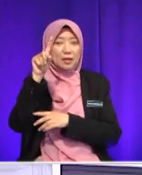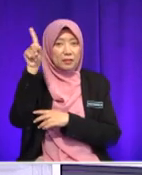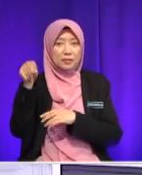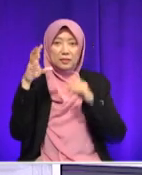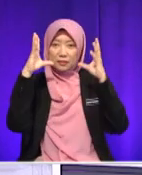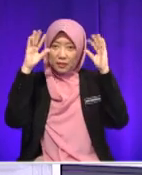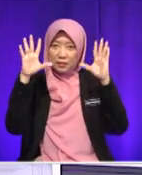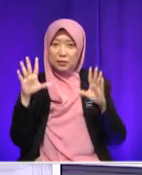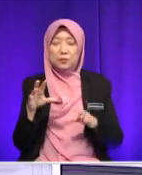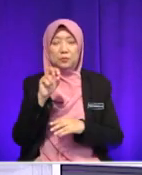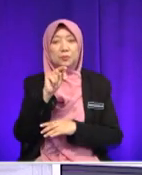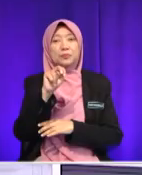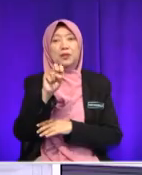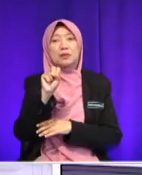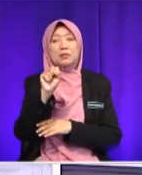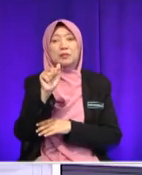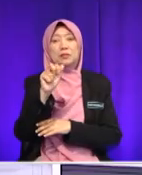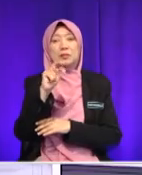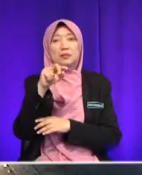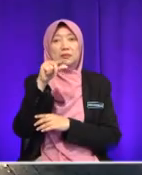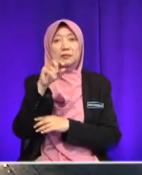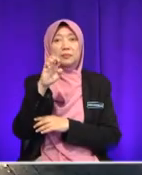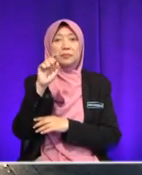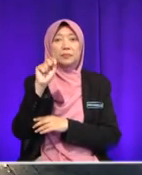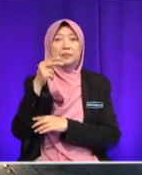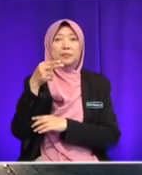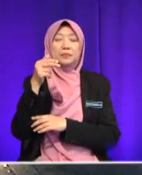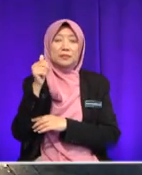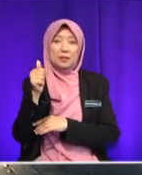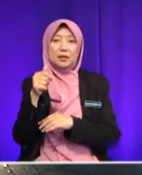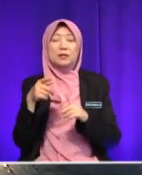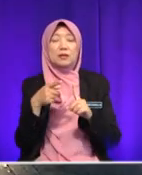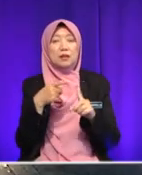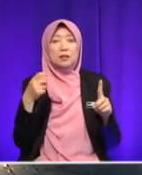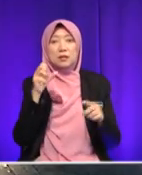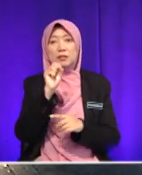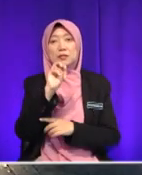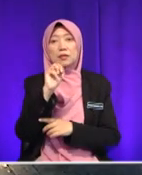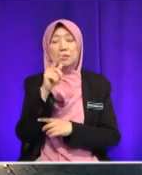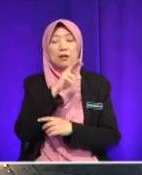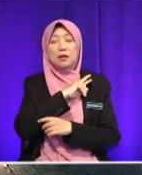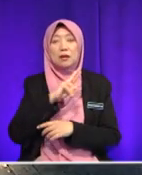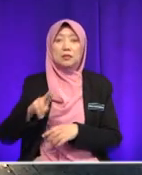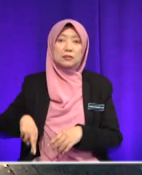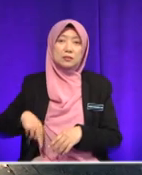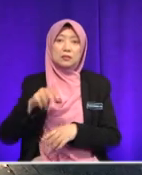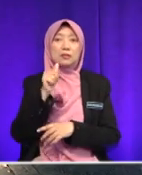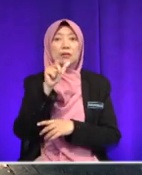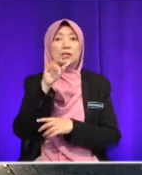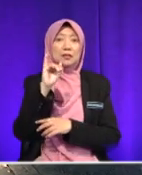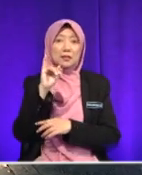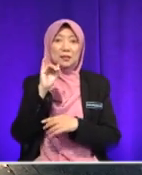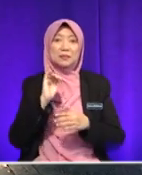ini, iaitu Cikgu Sangkita dari SMK Raja Ali. Hai. Hai Nisa. Selamat datang ke Didik TV cikgu. Selamat datang. Terima